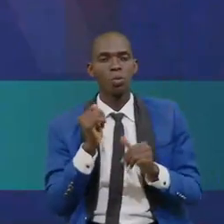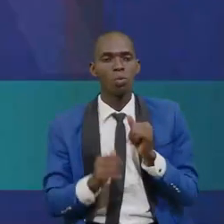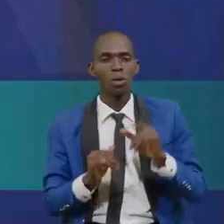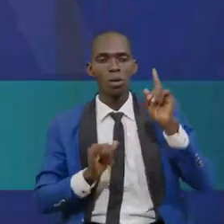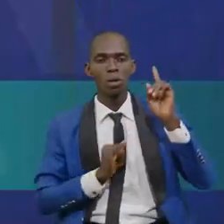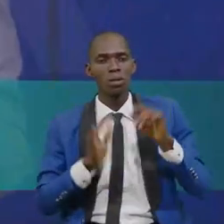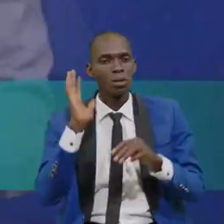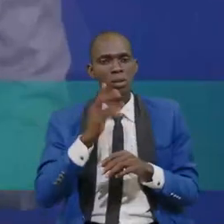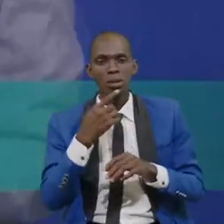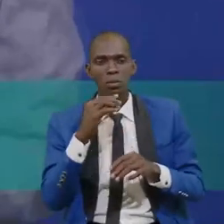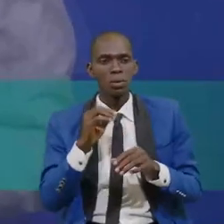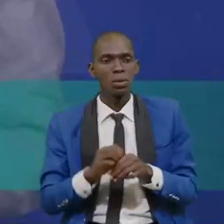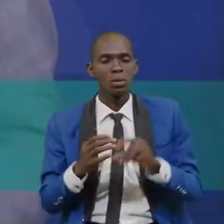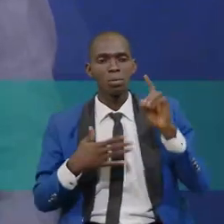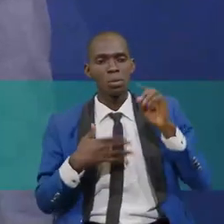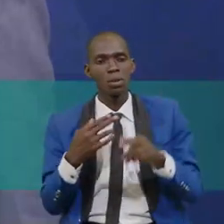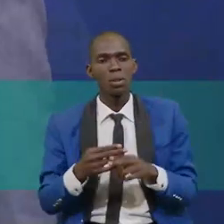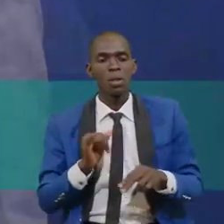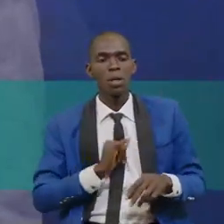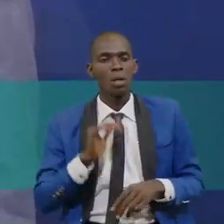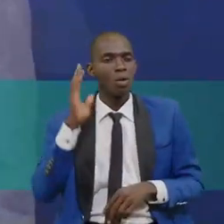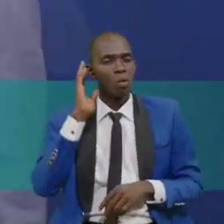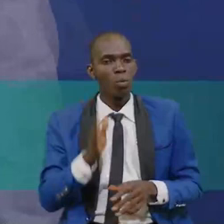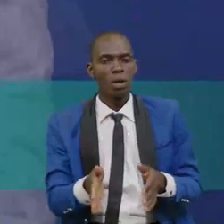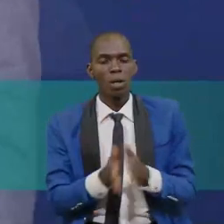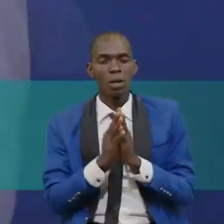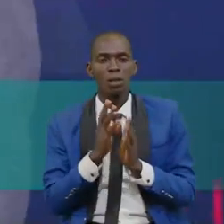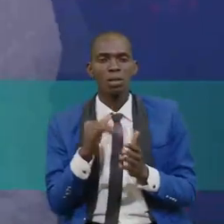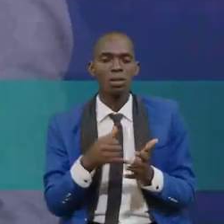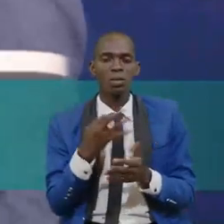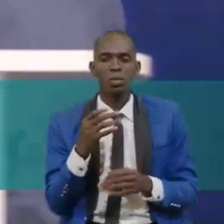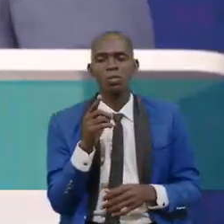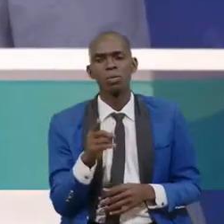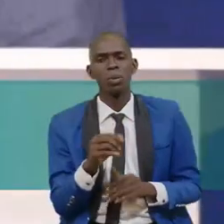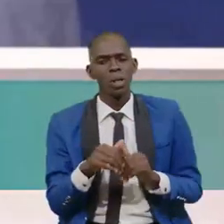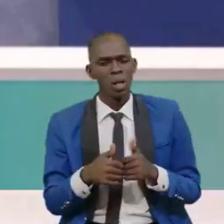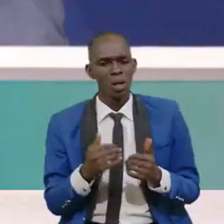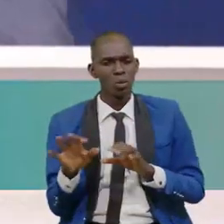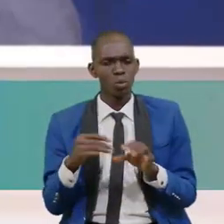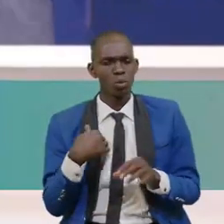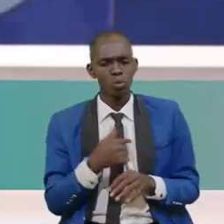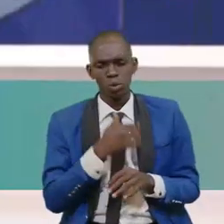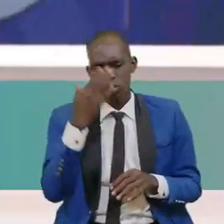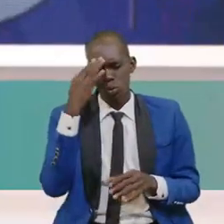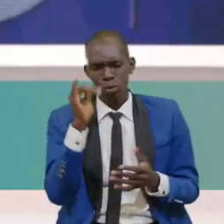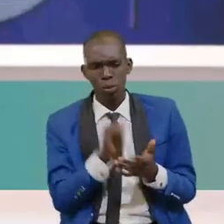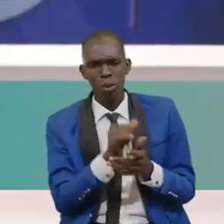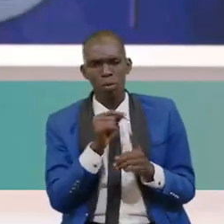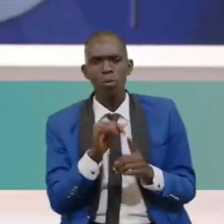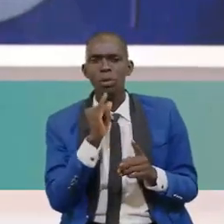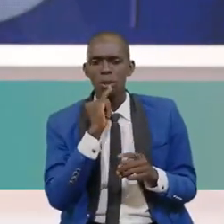c'est moi qui lui en demanderai compte. » Comment savoir de quoi il